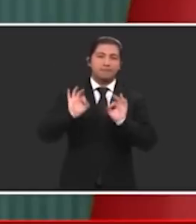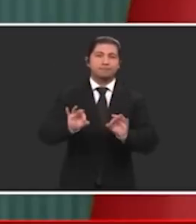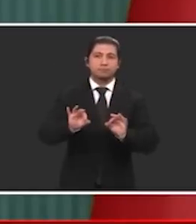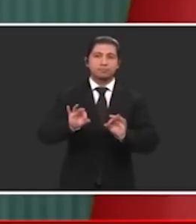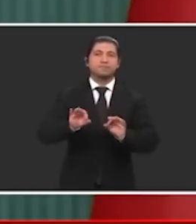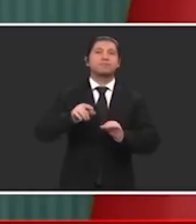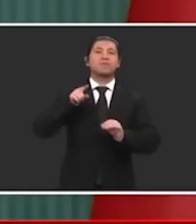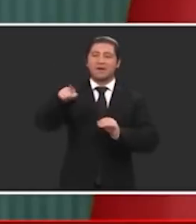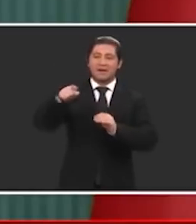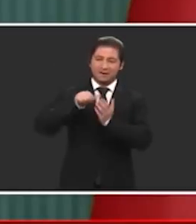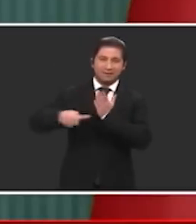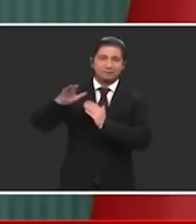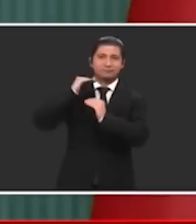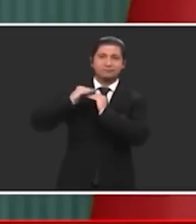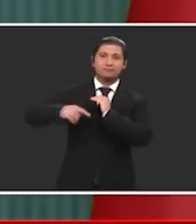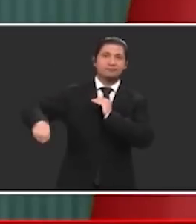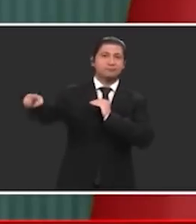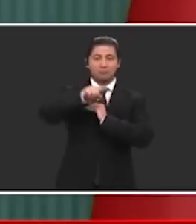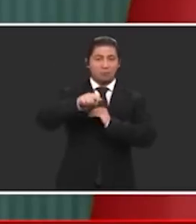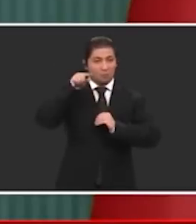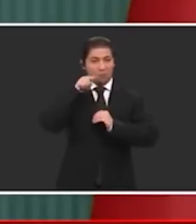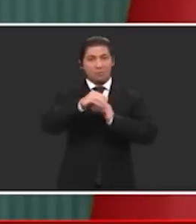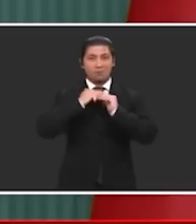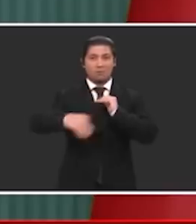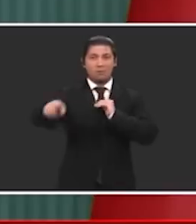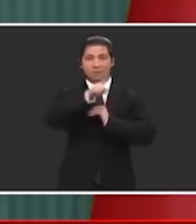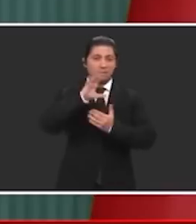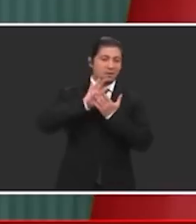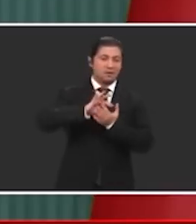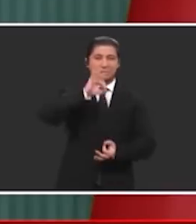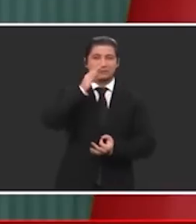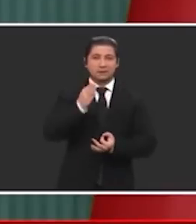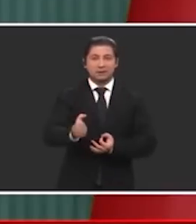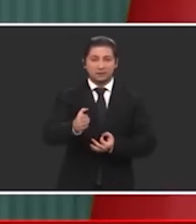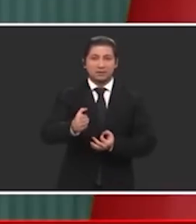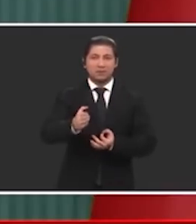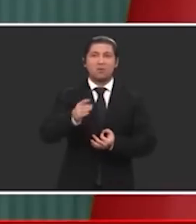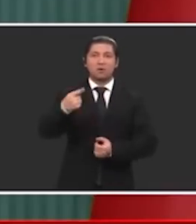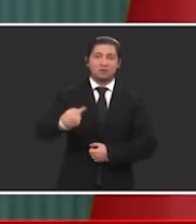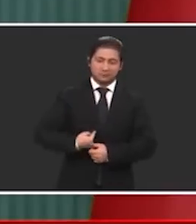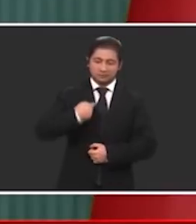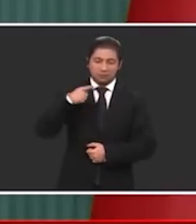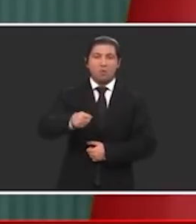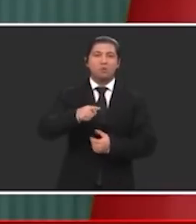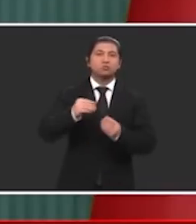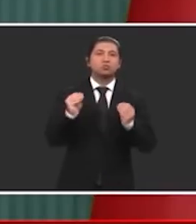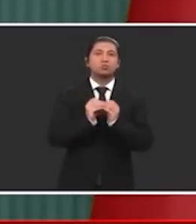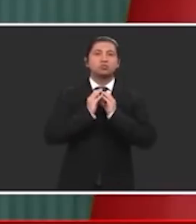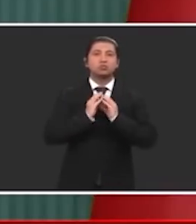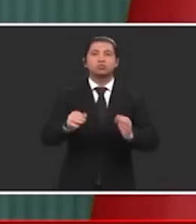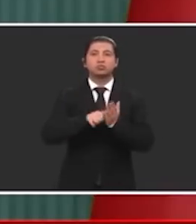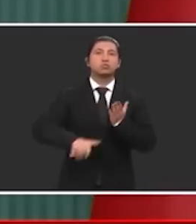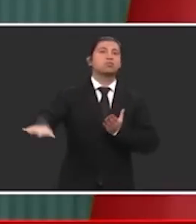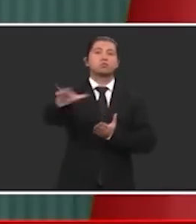ona cemiyeti, medyun ona ferdi, medyundur o masuma bütün